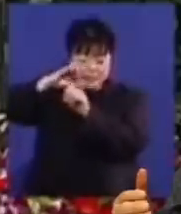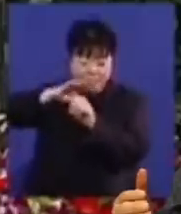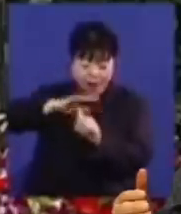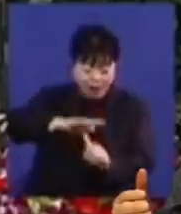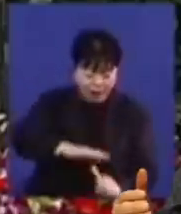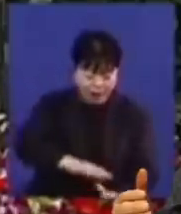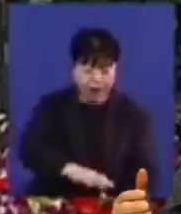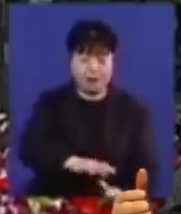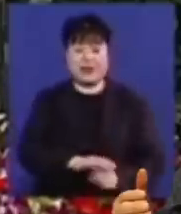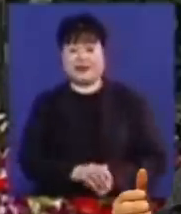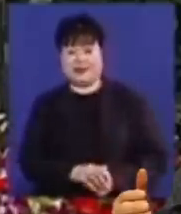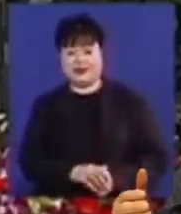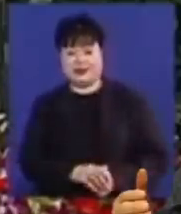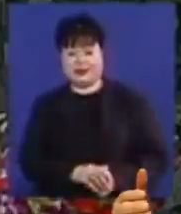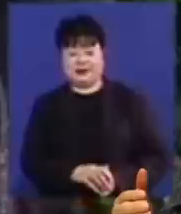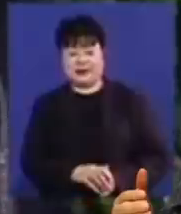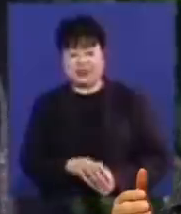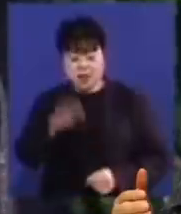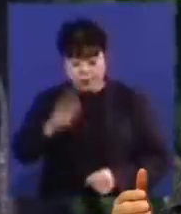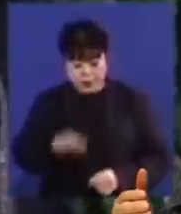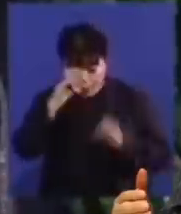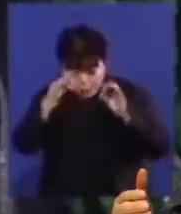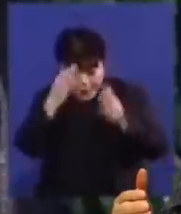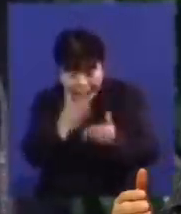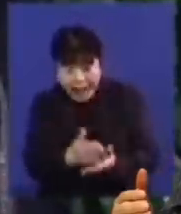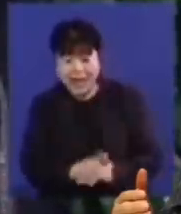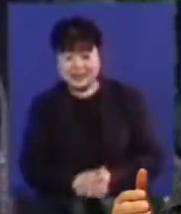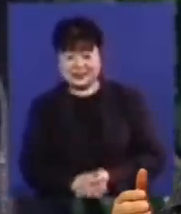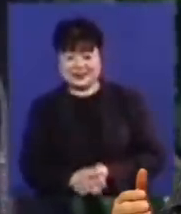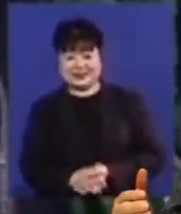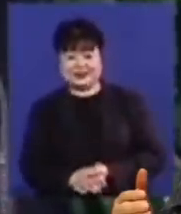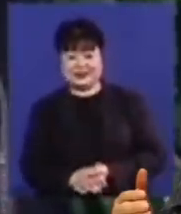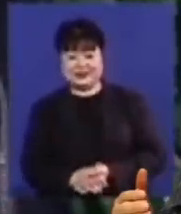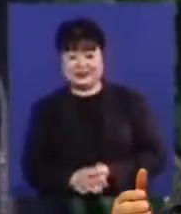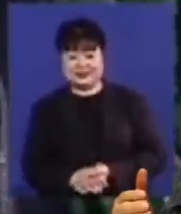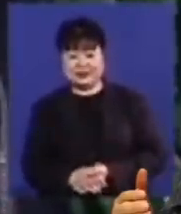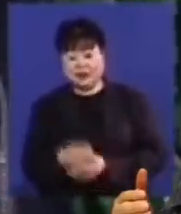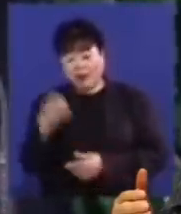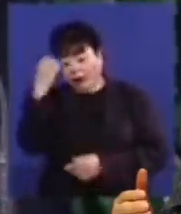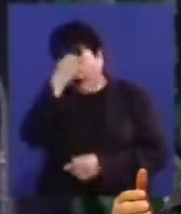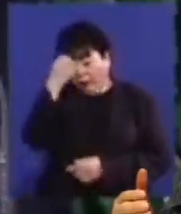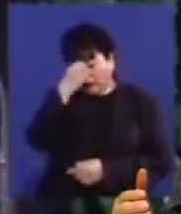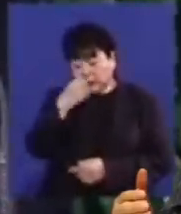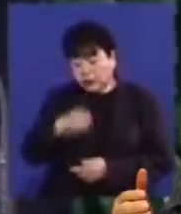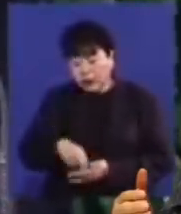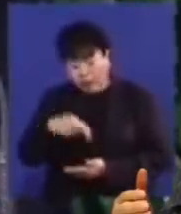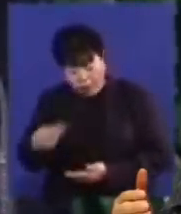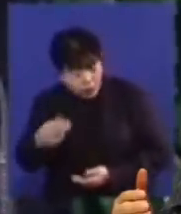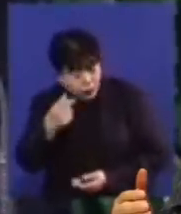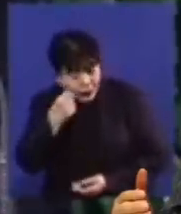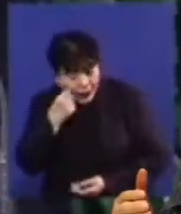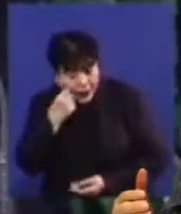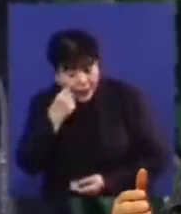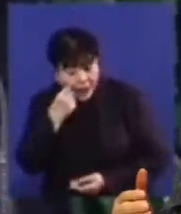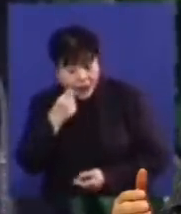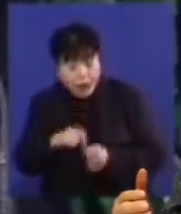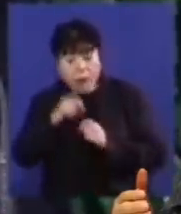한 말이 있습니다. 밑을 내려다보지 마라. 의지러워서 못 뛰어내린다. 먼 산을